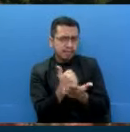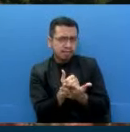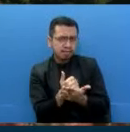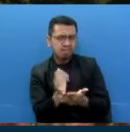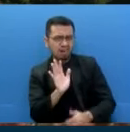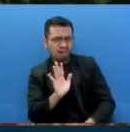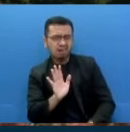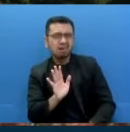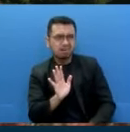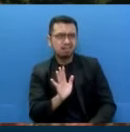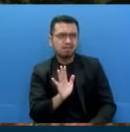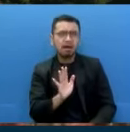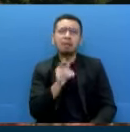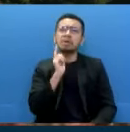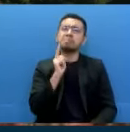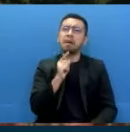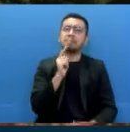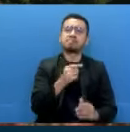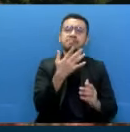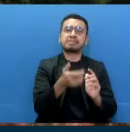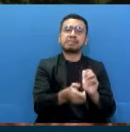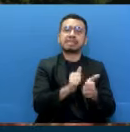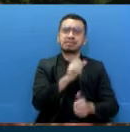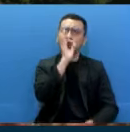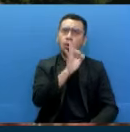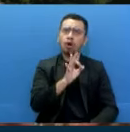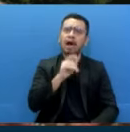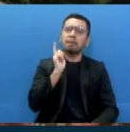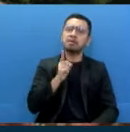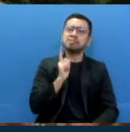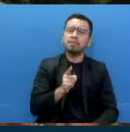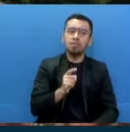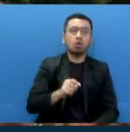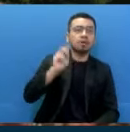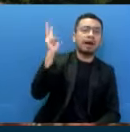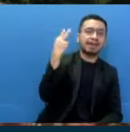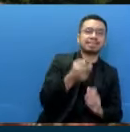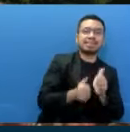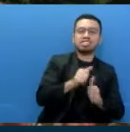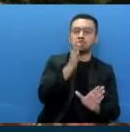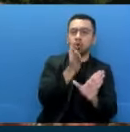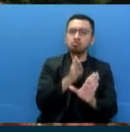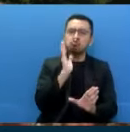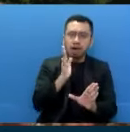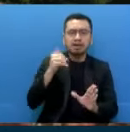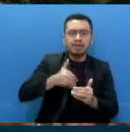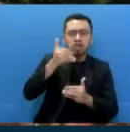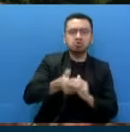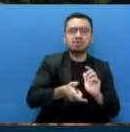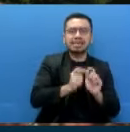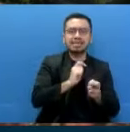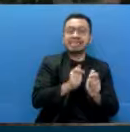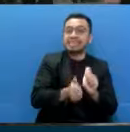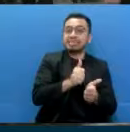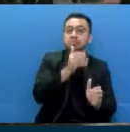ee poinpinnya Kenapa harus akhirnya dijalankan lagi tes kebohongan terus kemarin juga ada tes psikologi terhadap PG Saya kira